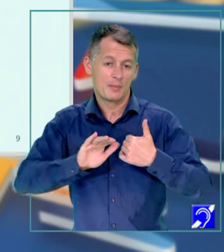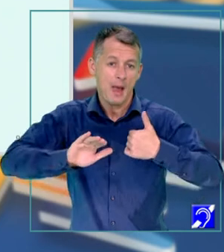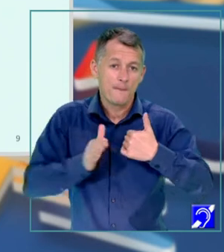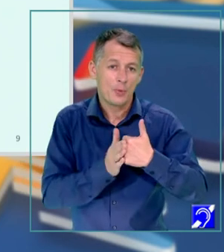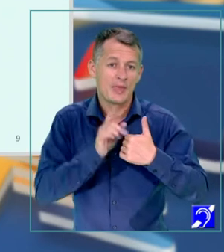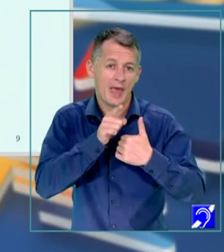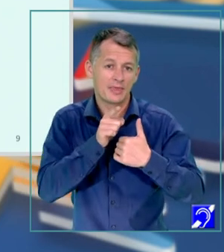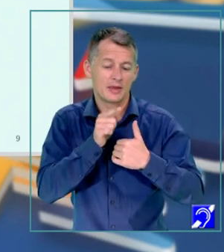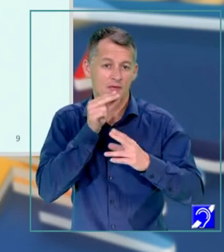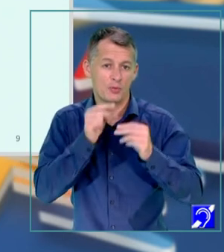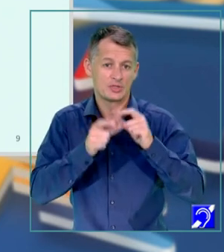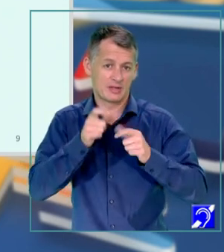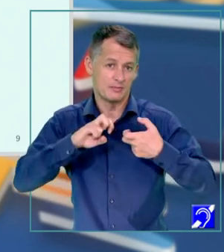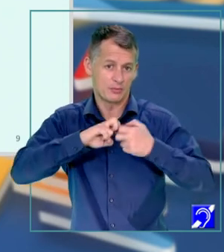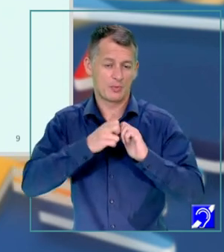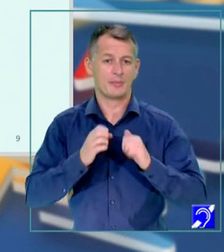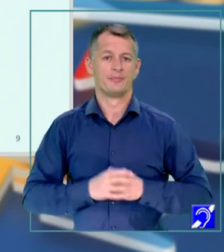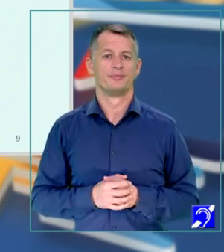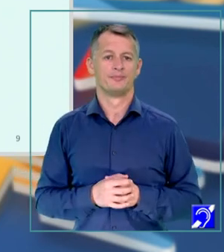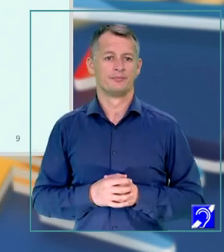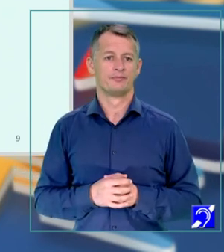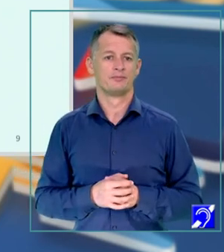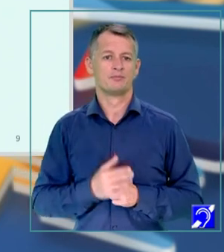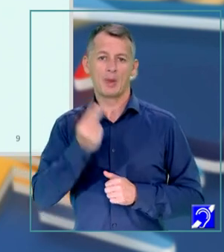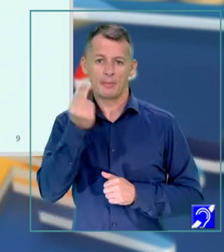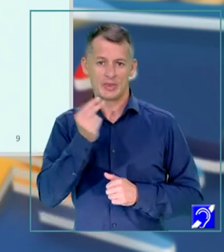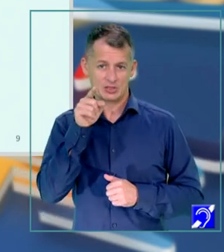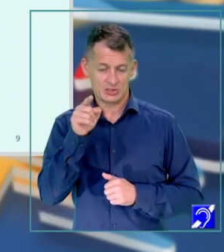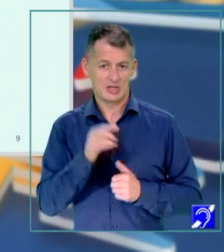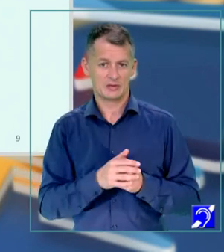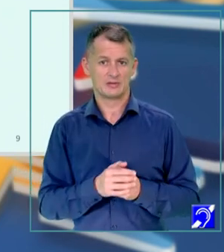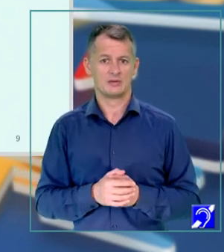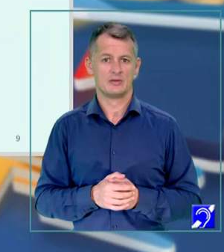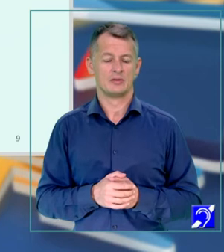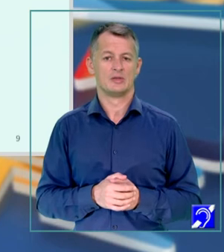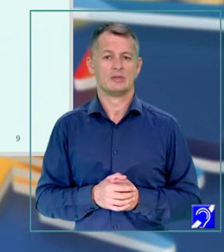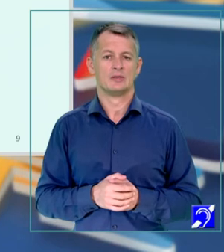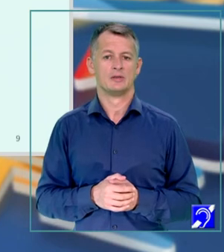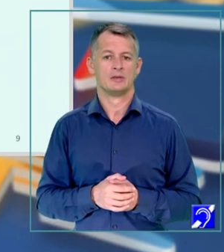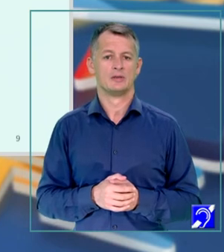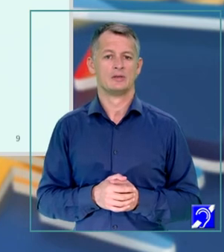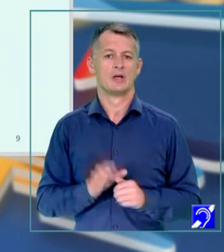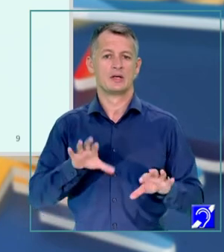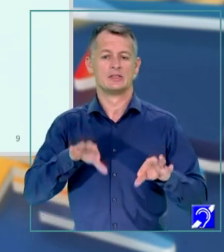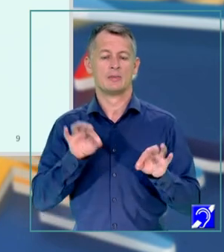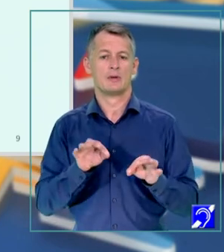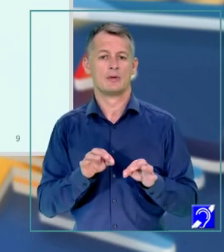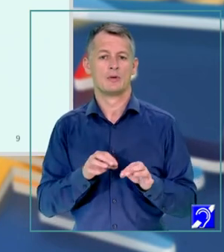în momentul în care pedichiura cincilea propriu cu secantele de poziția